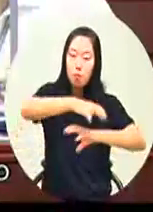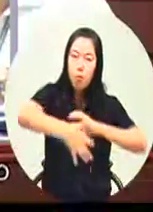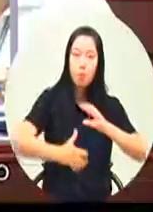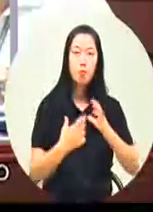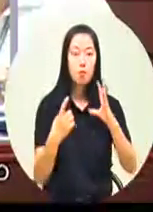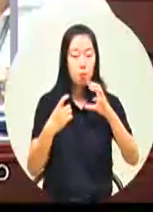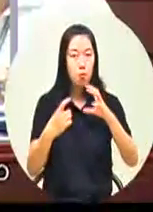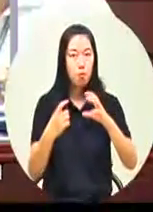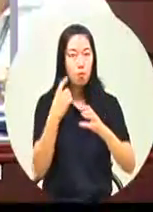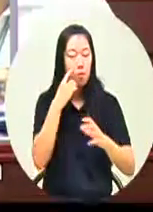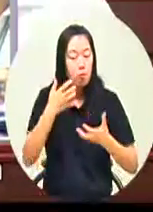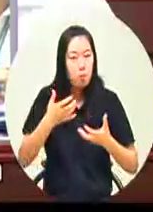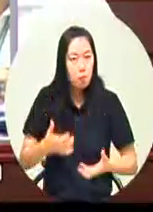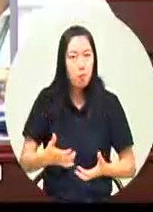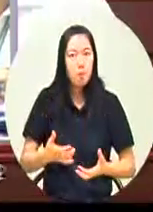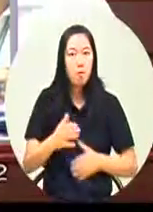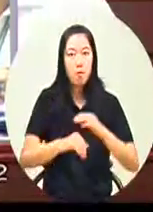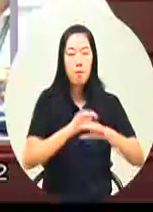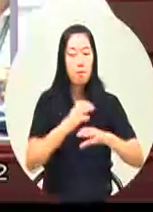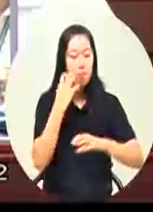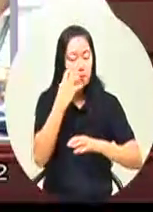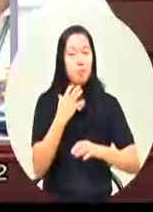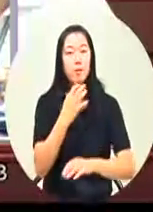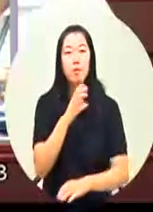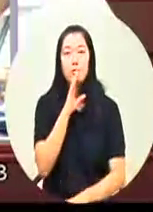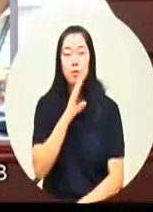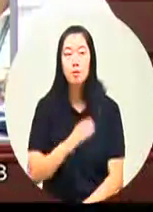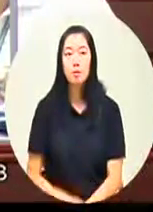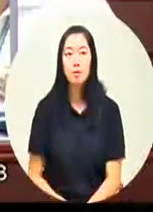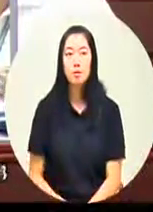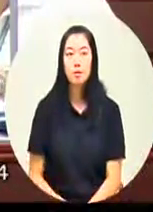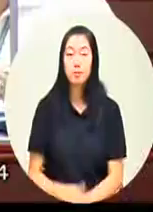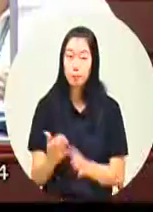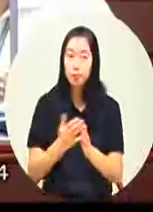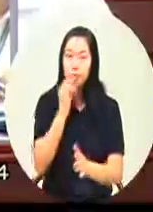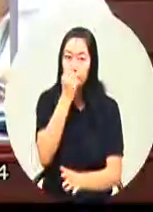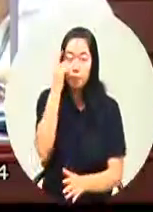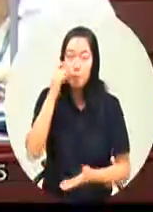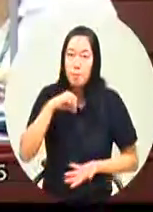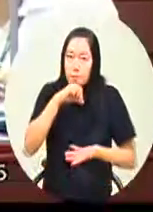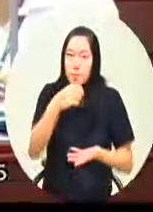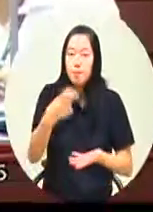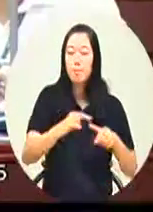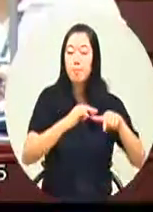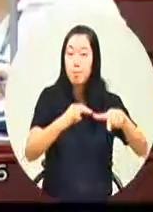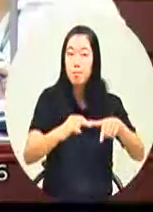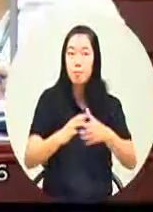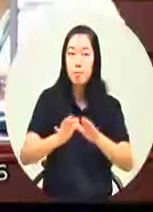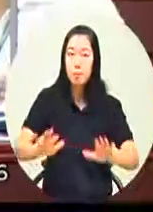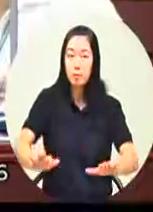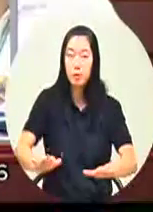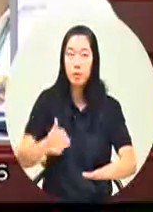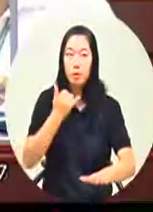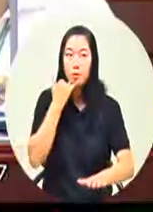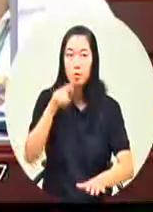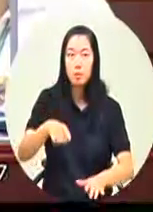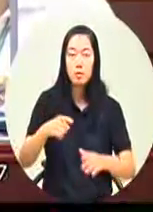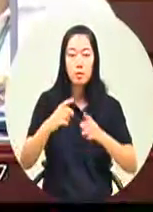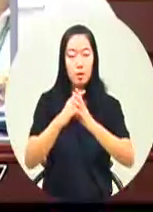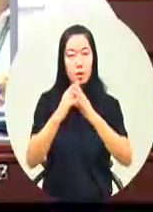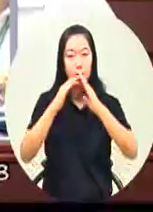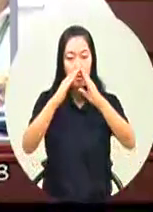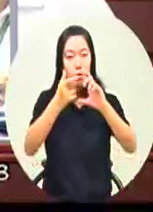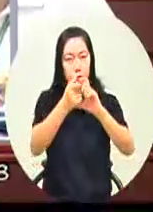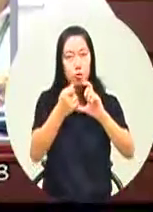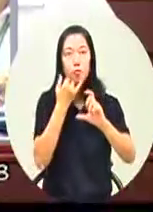的一个重要的成果之一。那刚才议员也特别提到，也介绍了很多目前我们可以在都市区域里面